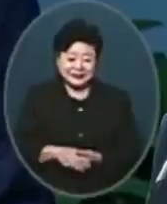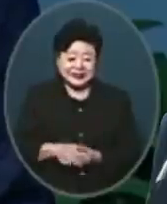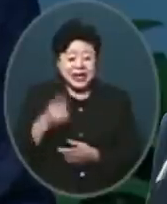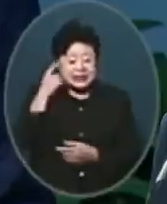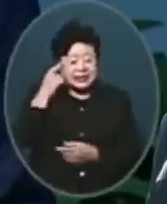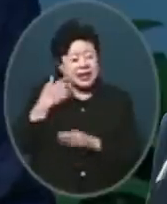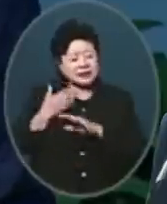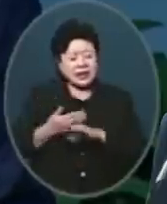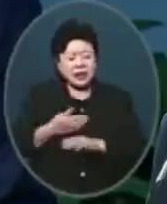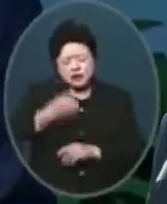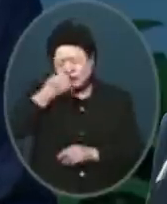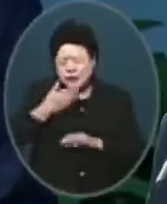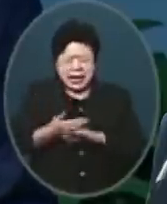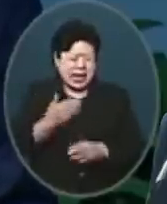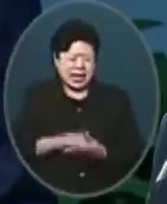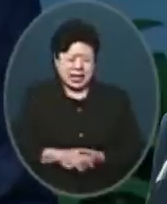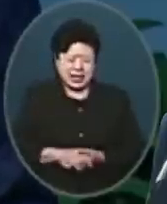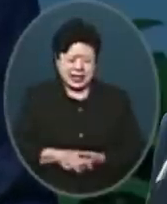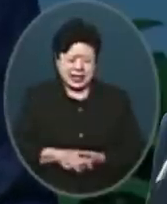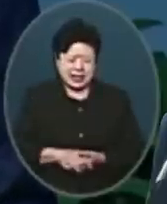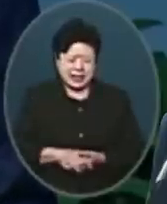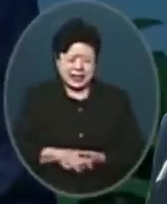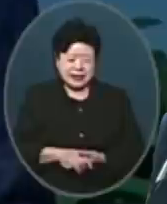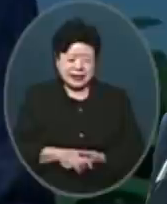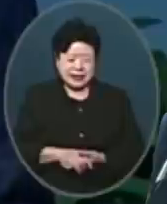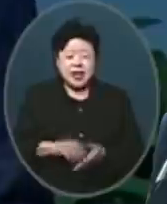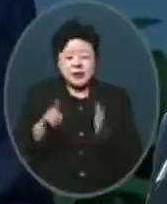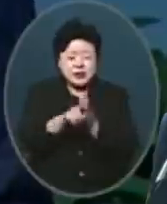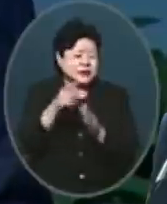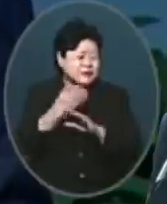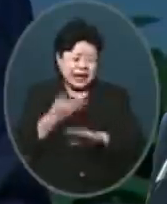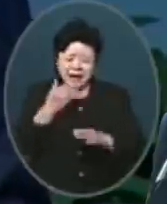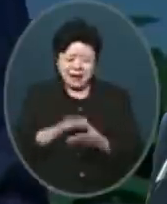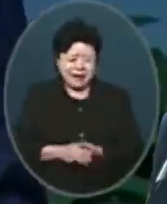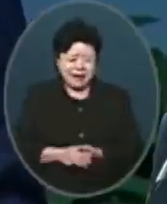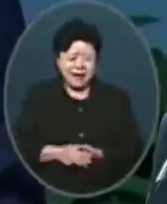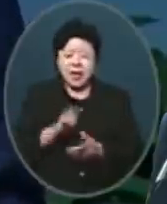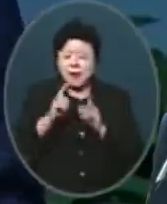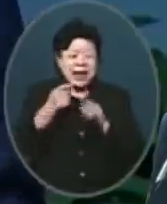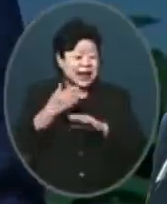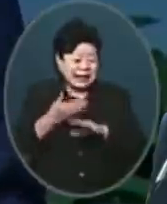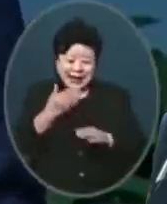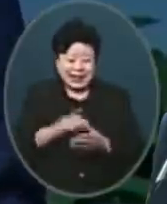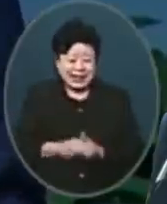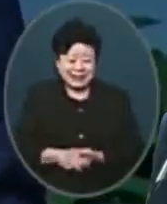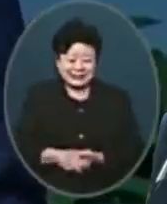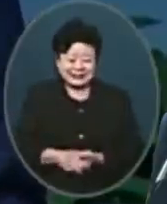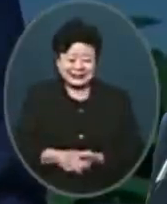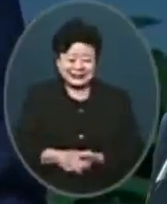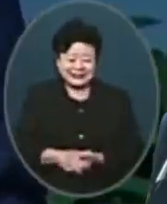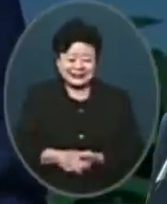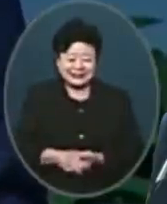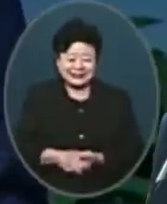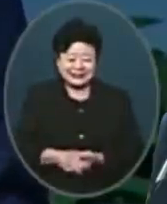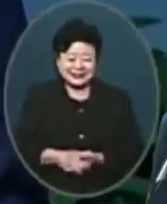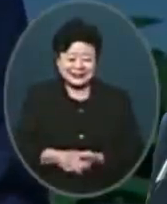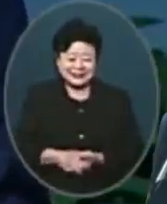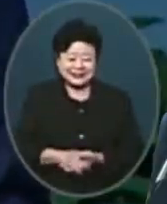생각이 다르고 꿈이 다르고 믿음이 다르고 말이 달라지는 것입니다.